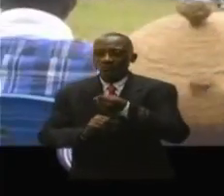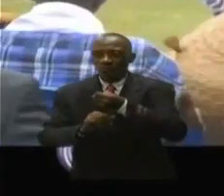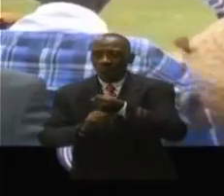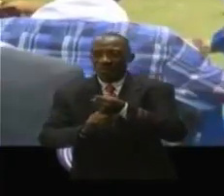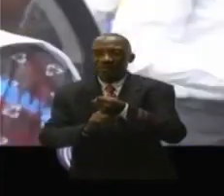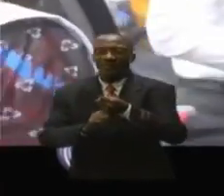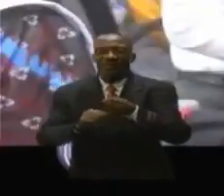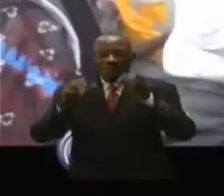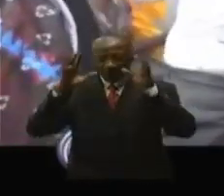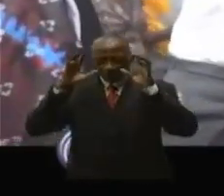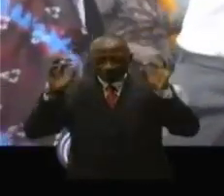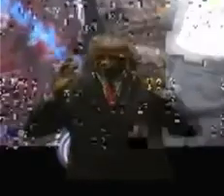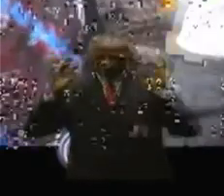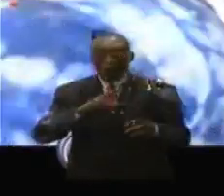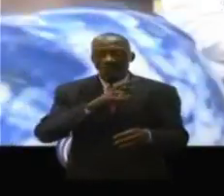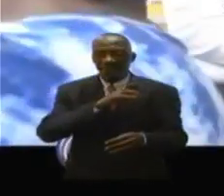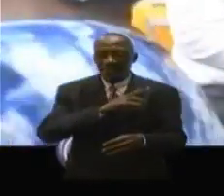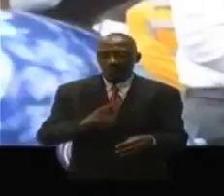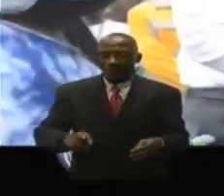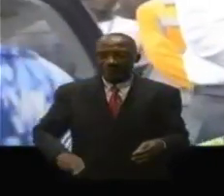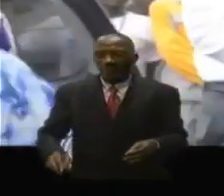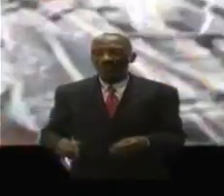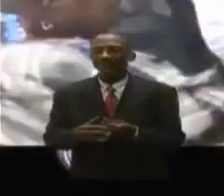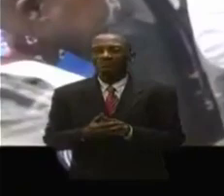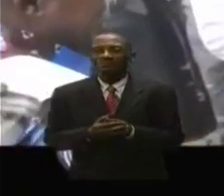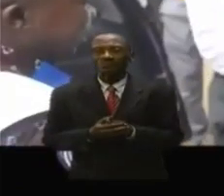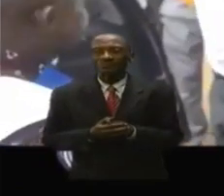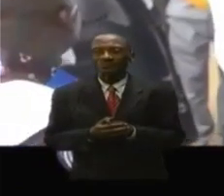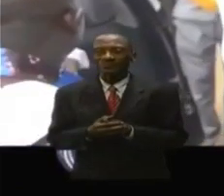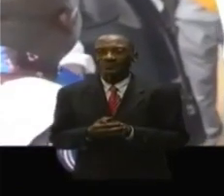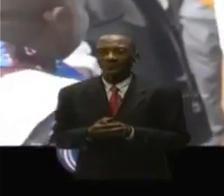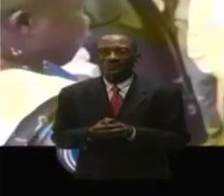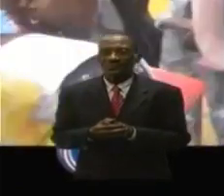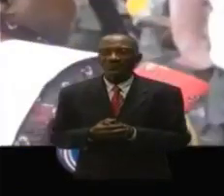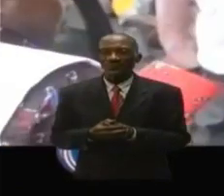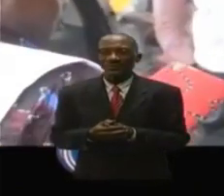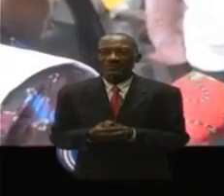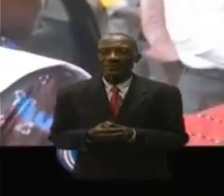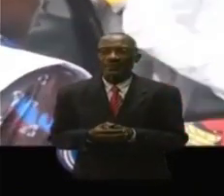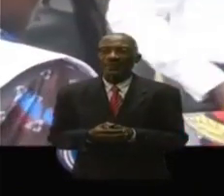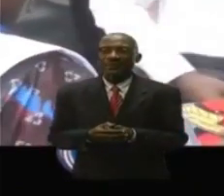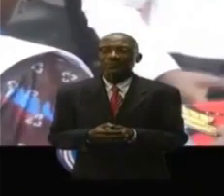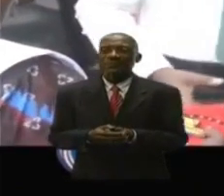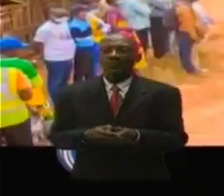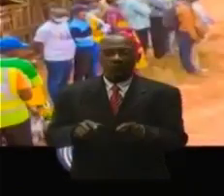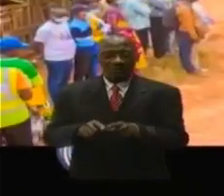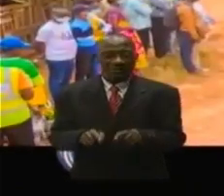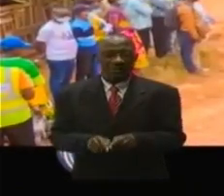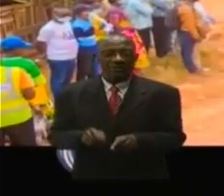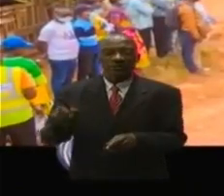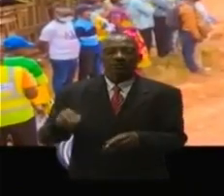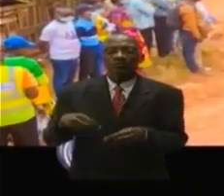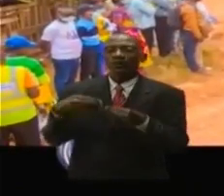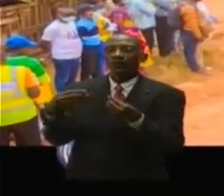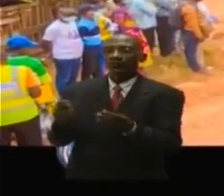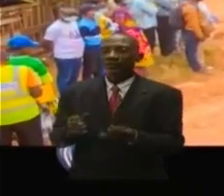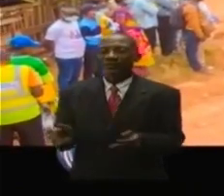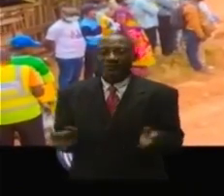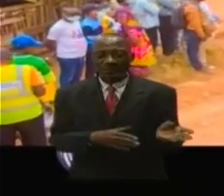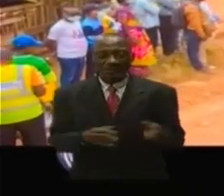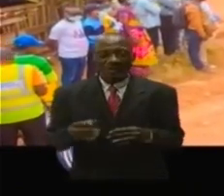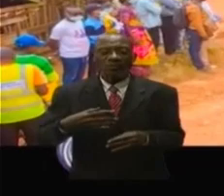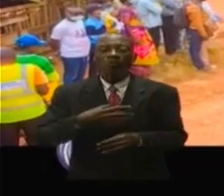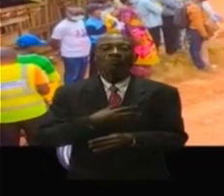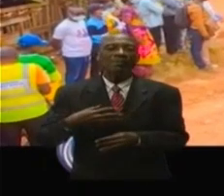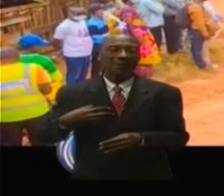population locale. Numéro 2 du Congo central, Grâce Kwangamasong Bilolo, qui a distribué des pagnes aux femmes de cette contrée, a par la suite procédé au